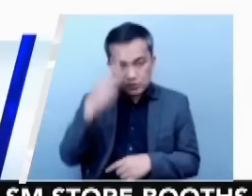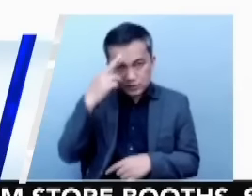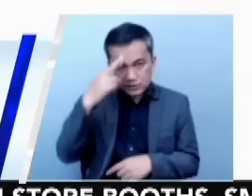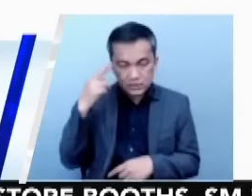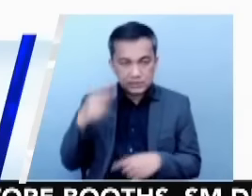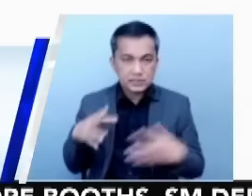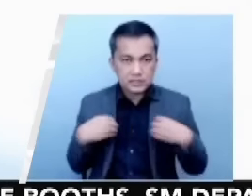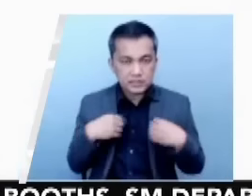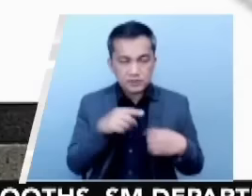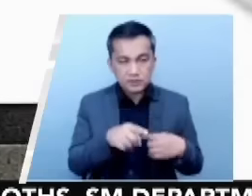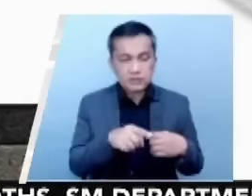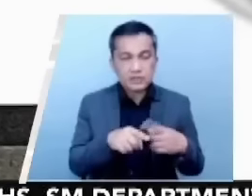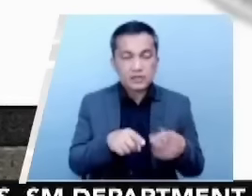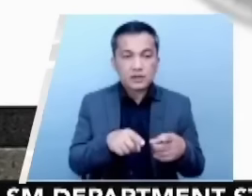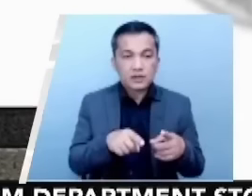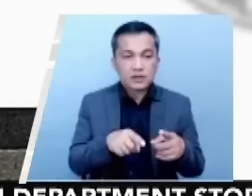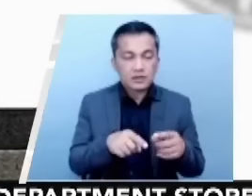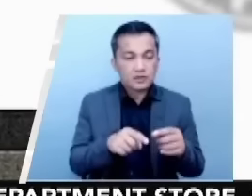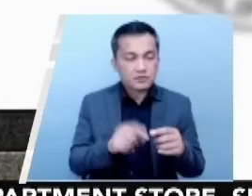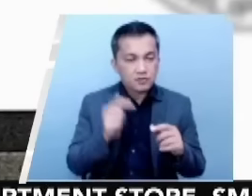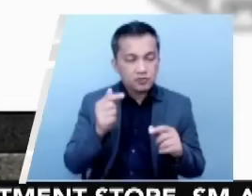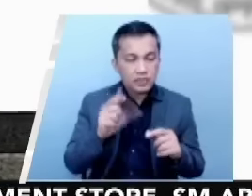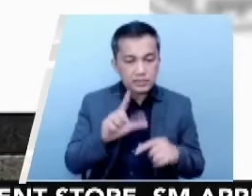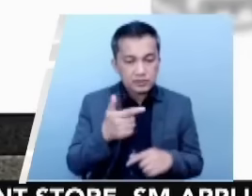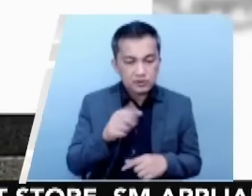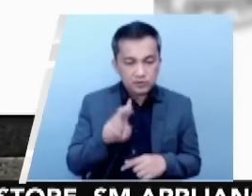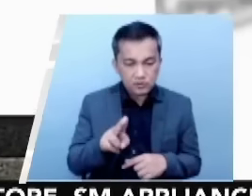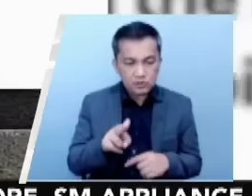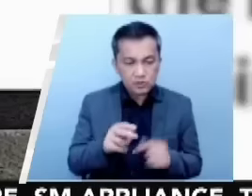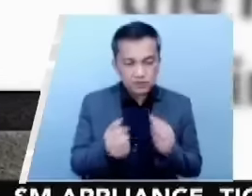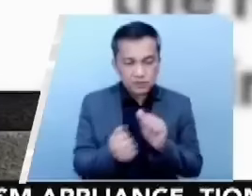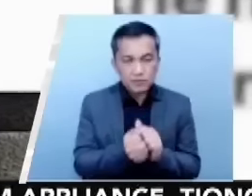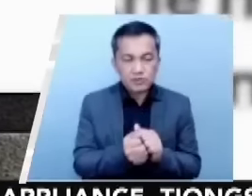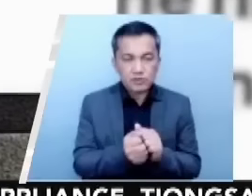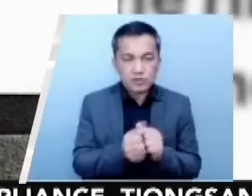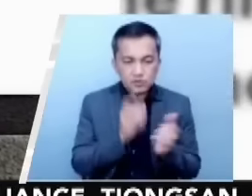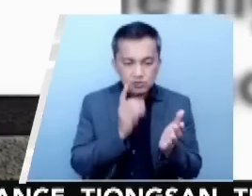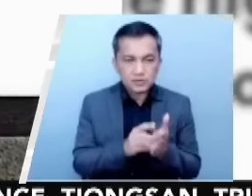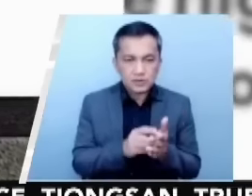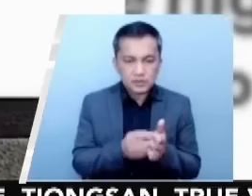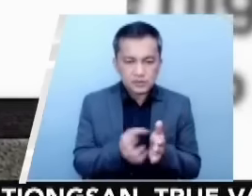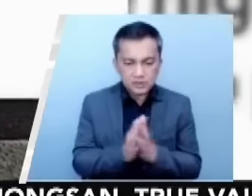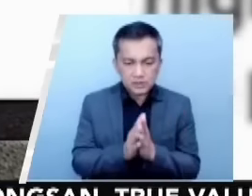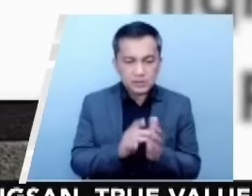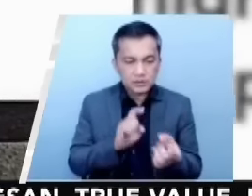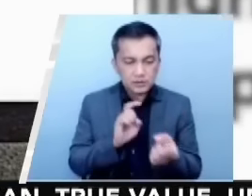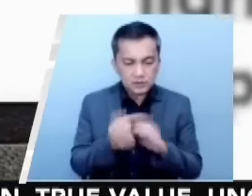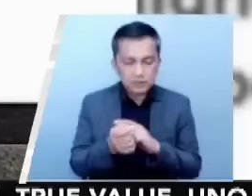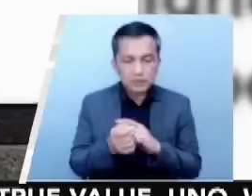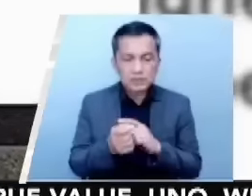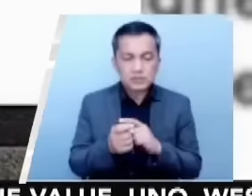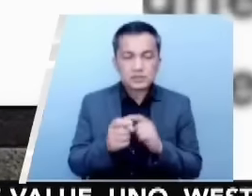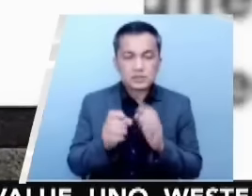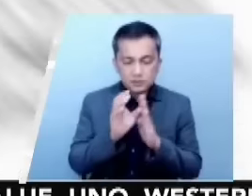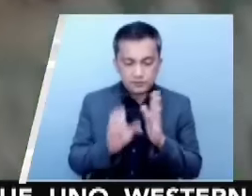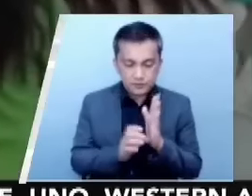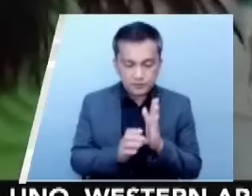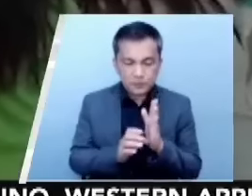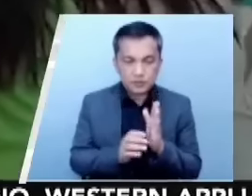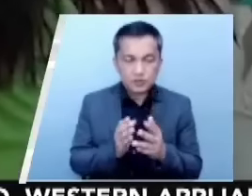Kalakip nito ang dokumentong nagpapaliwanag sa hinihinging amendment sa saligang batas sa pamamagitan ng People's